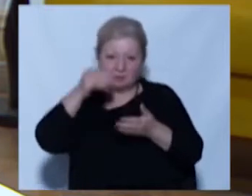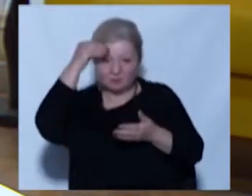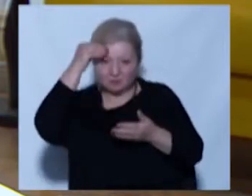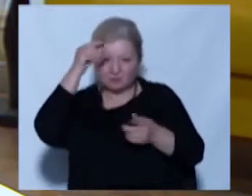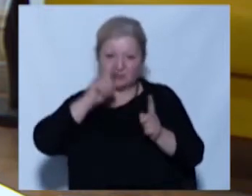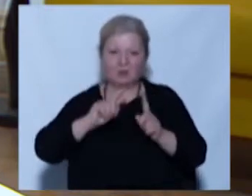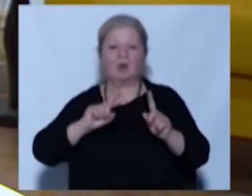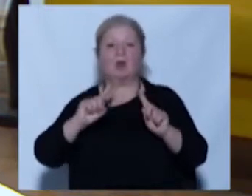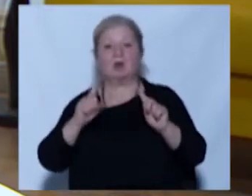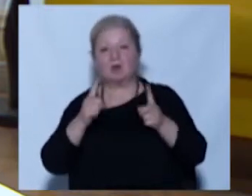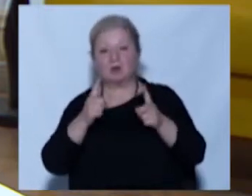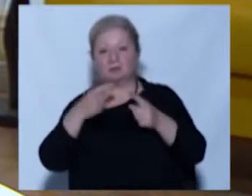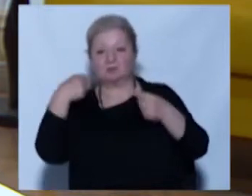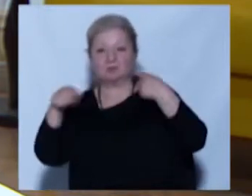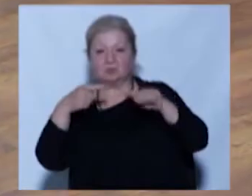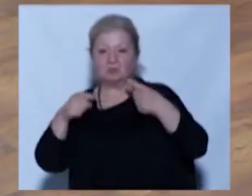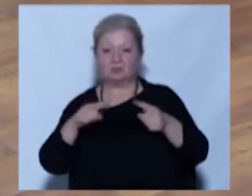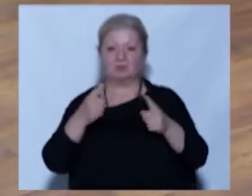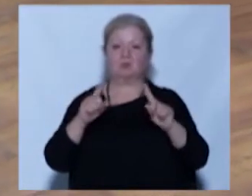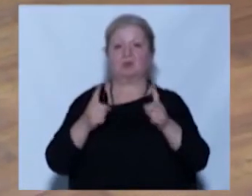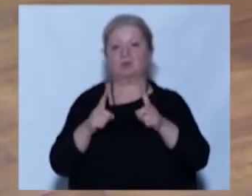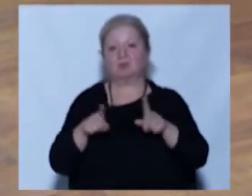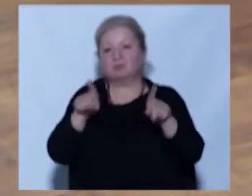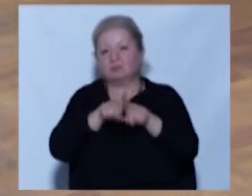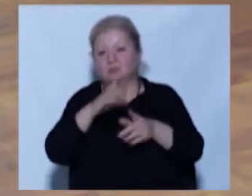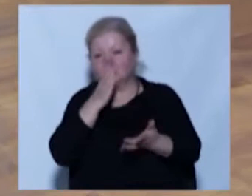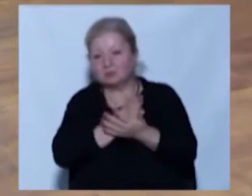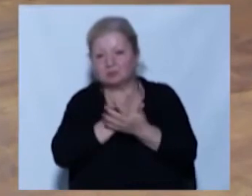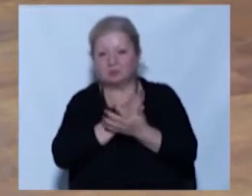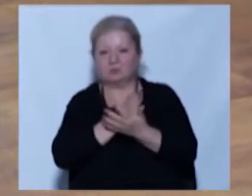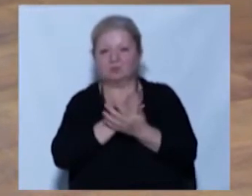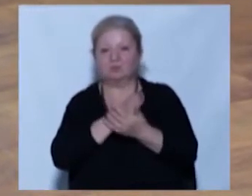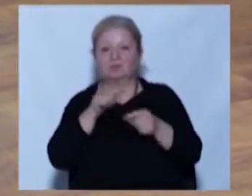არა, ან რატომ განსხვავდება თუ განსხვავდება.